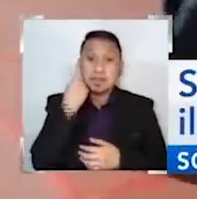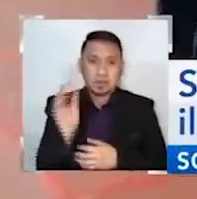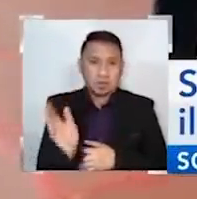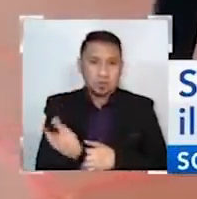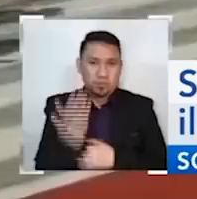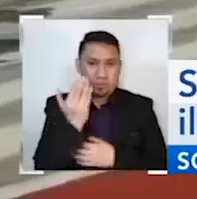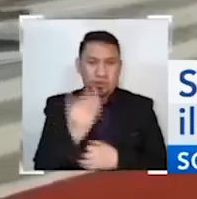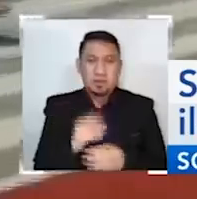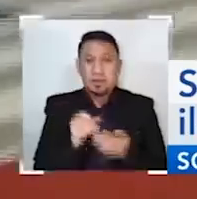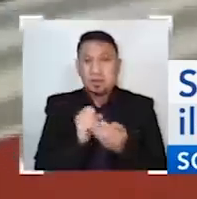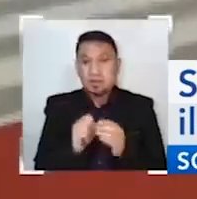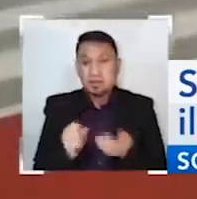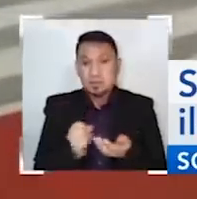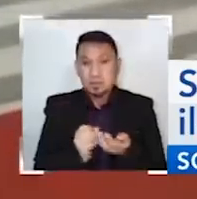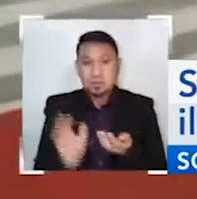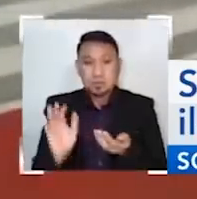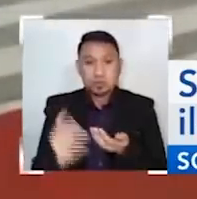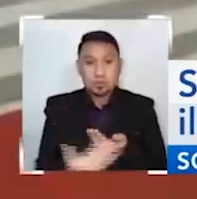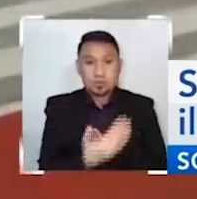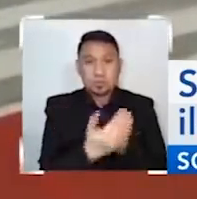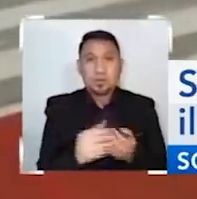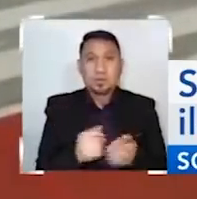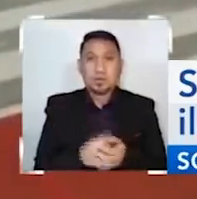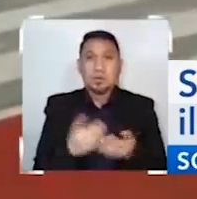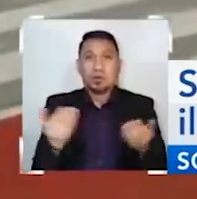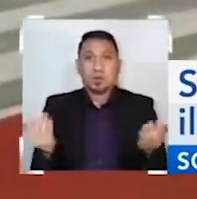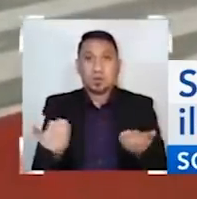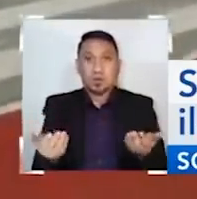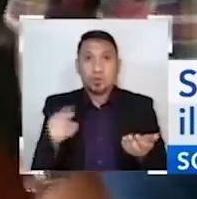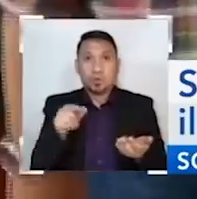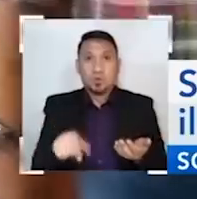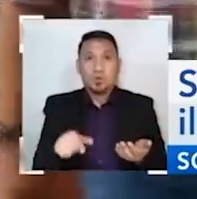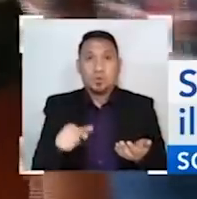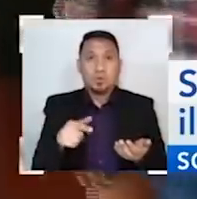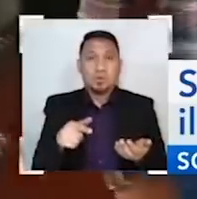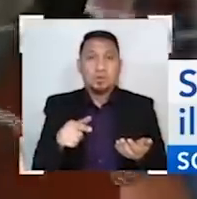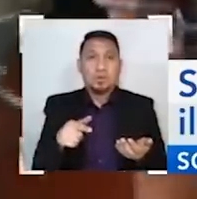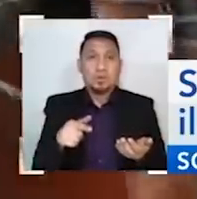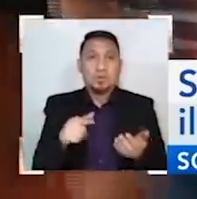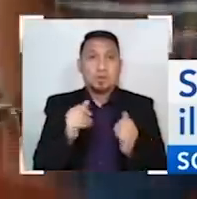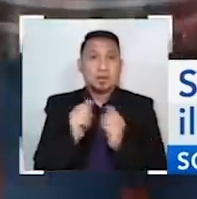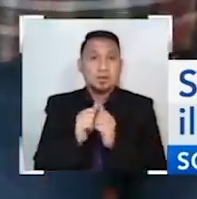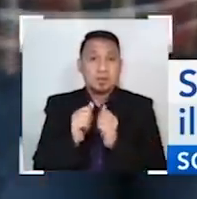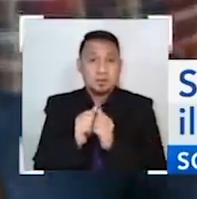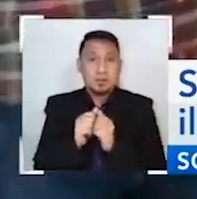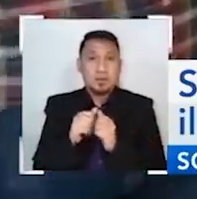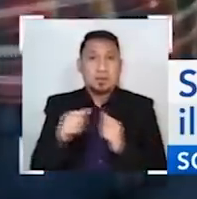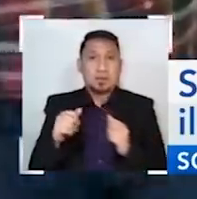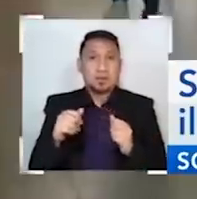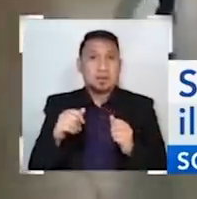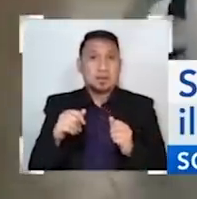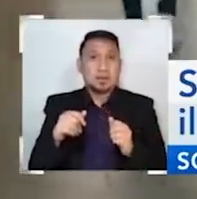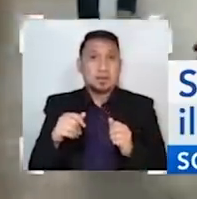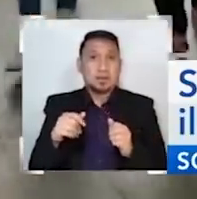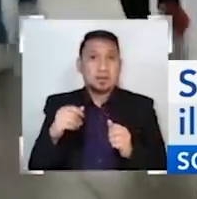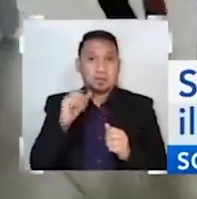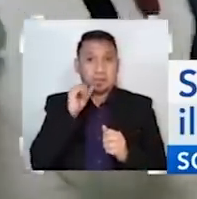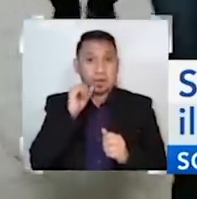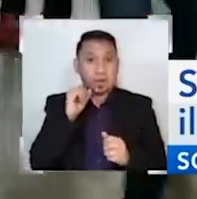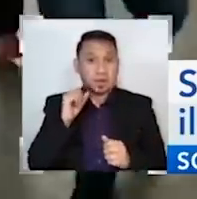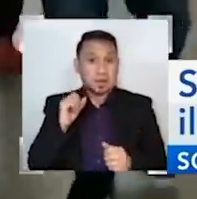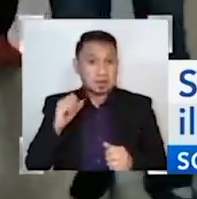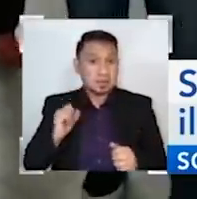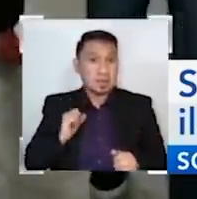Sorsogon si Soto na chairman ng Nationalist People's Coalition kasama ang kapartidong senatorial candidate na si